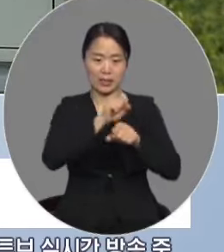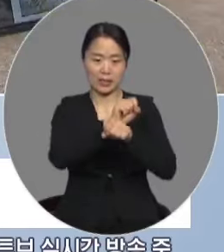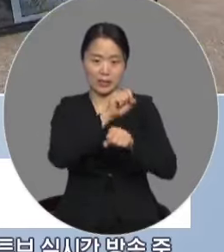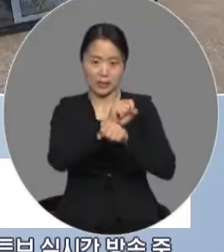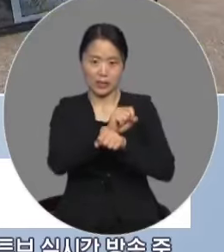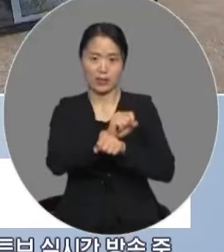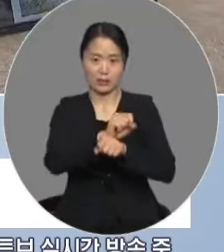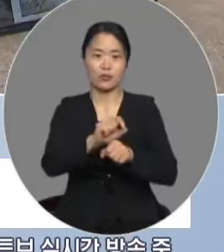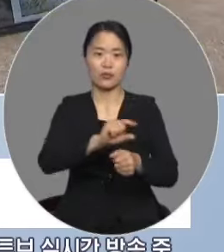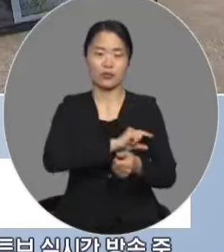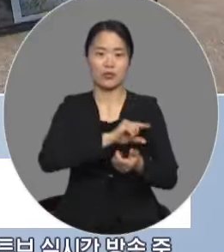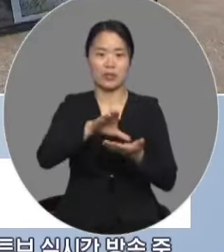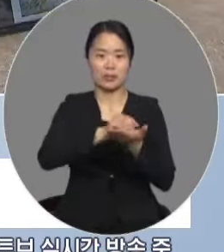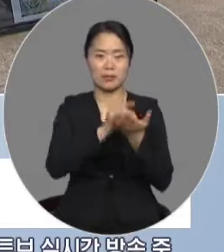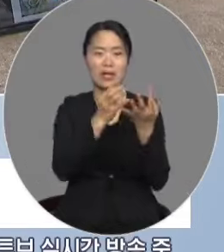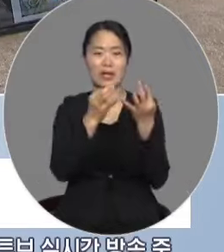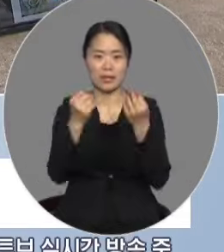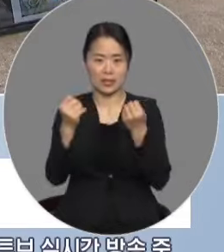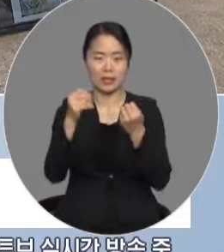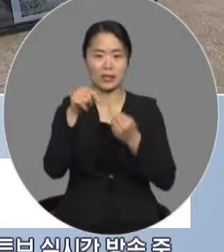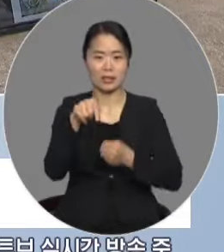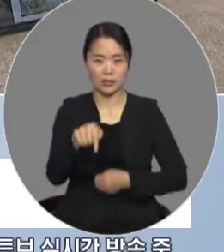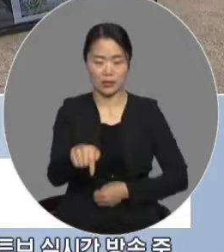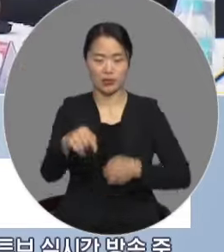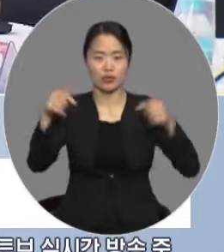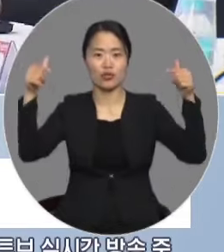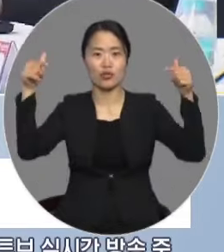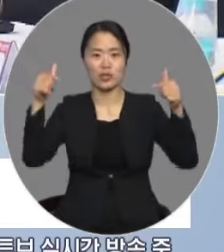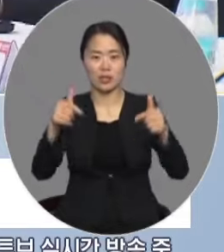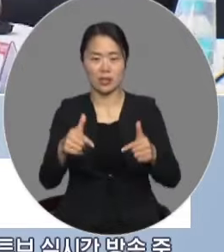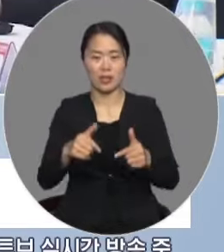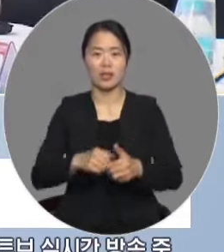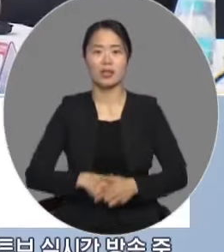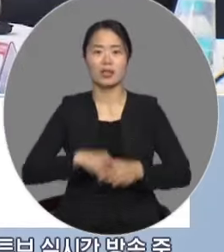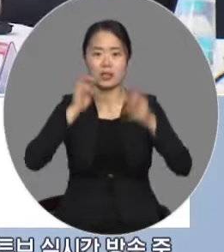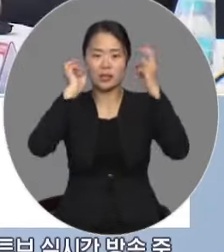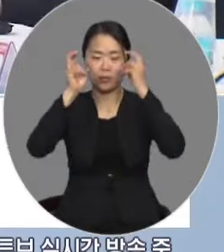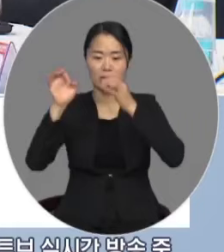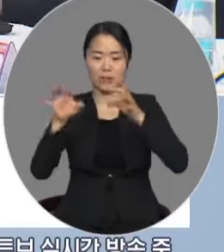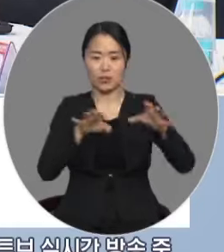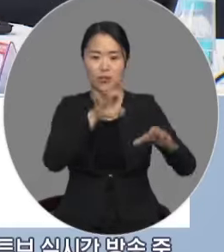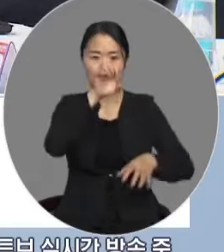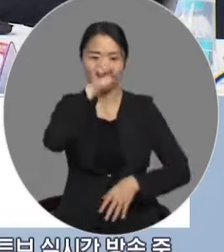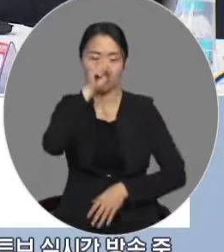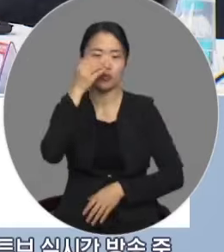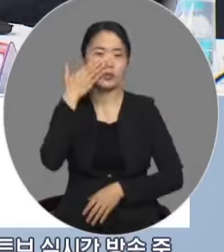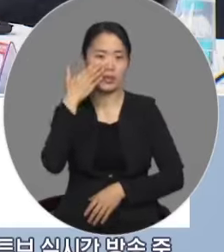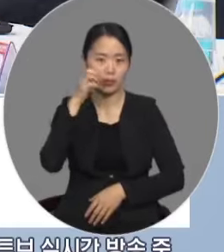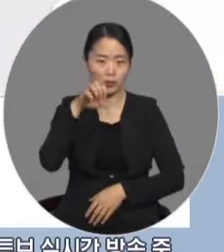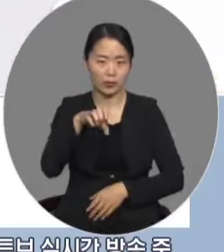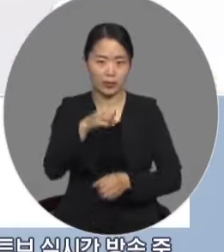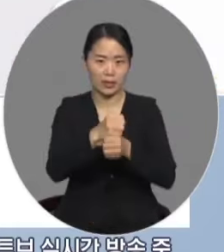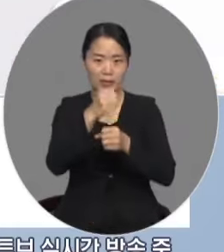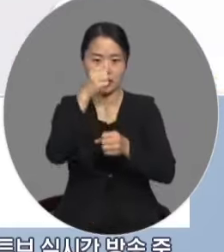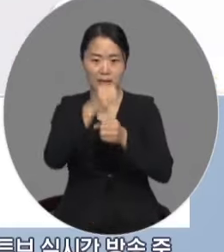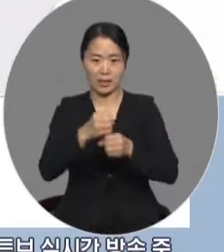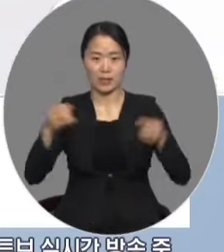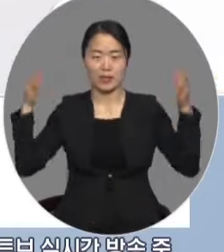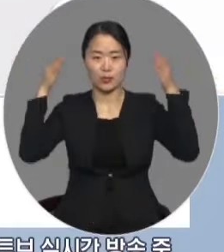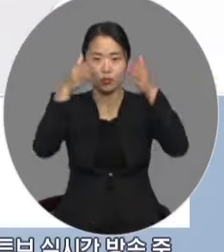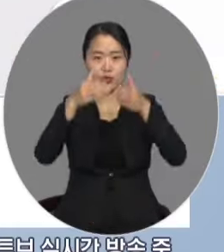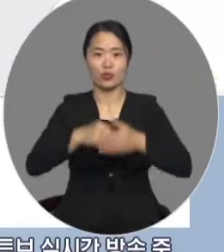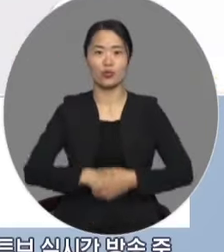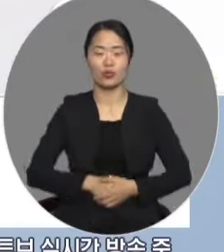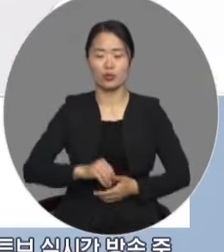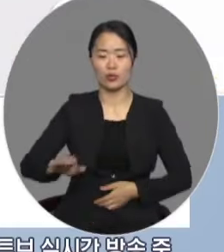규제들이 참 많습니다. 네. 규제 완화를 통해서 기업이 투자하기 좋은 울산을 만드는 데 전력을 할 것이고요.